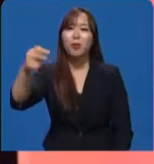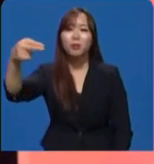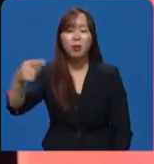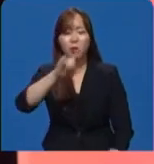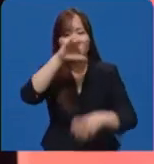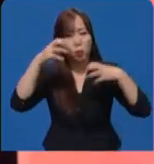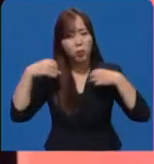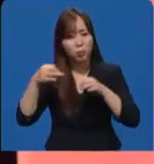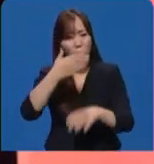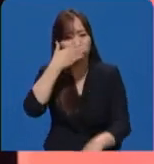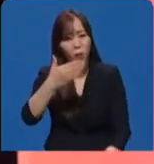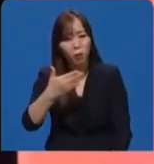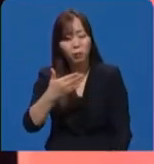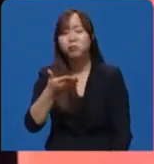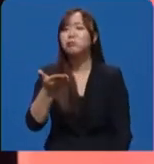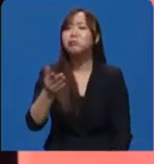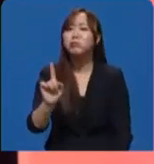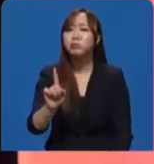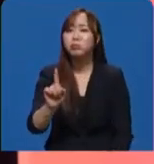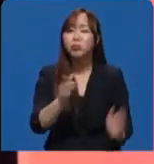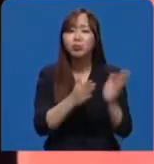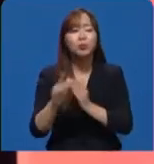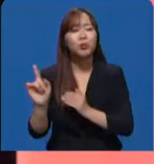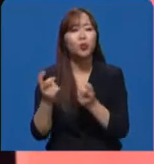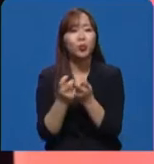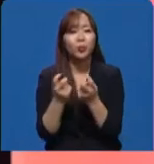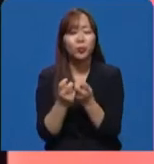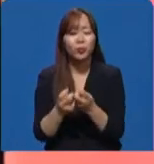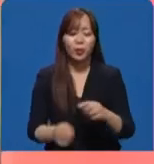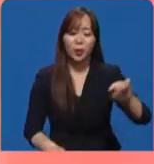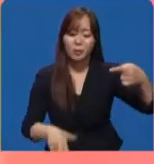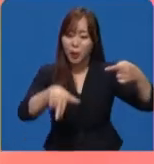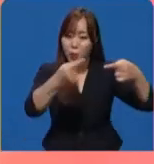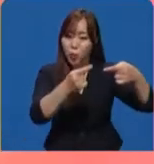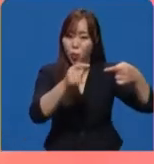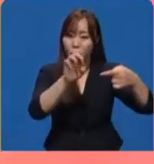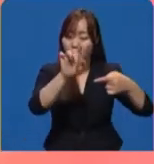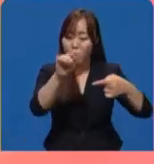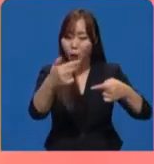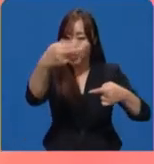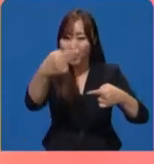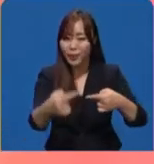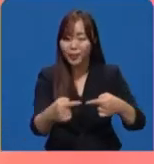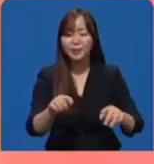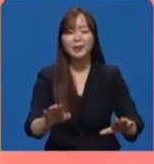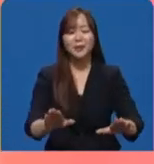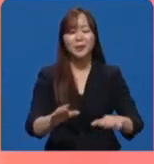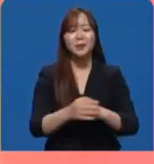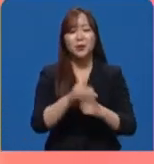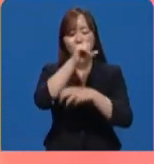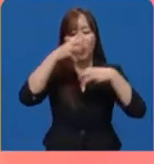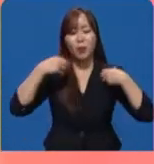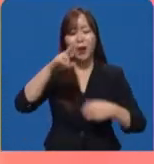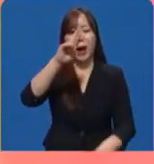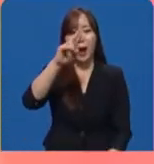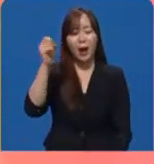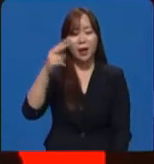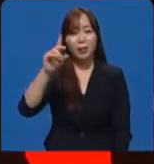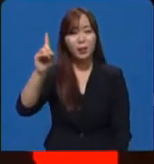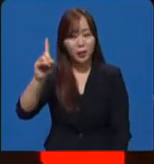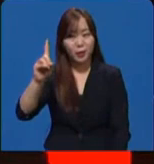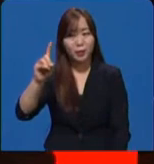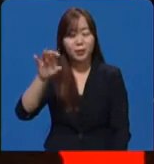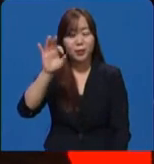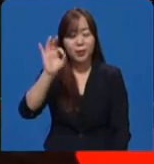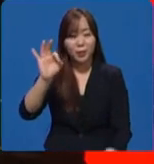나올 수가 있습니까? 어떻게 펀드를 마련하시겠습니까? 100조 펀드는 예. 지금 현재 정부의 R&D 자금